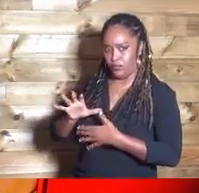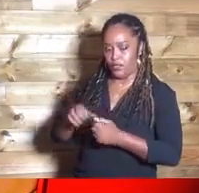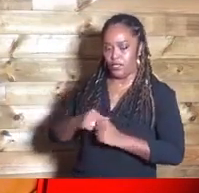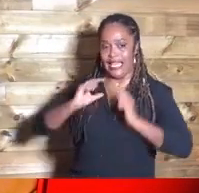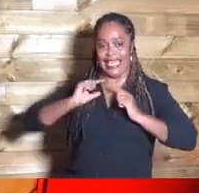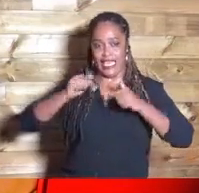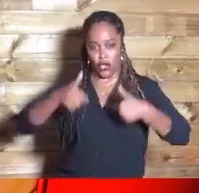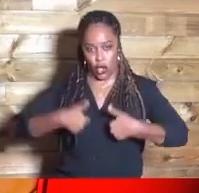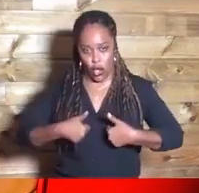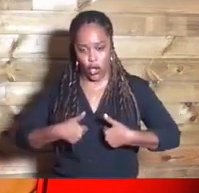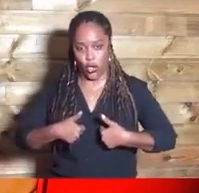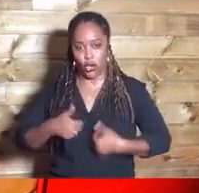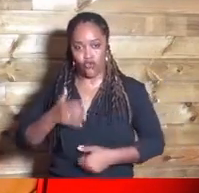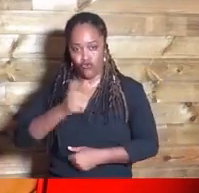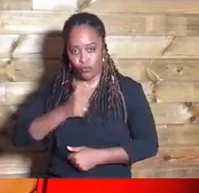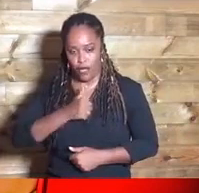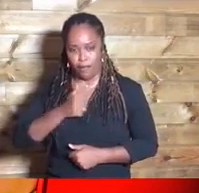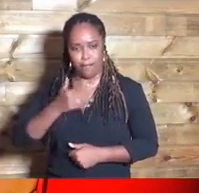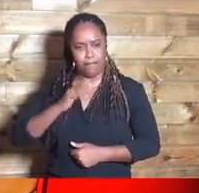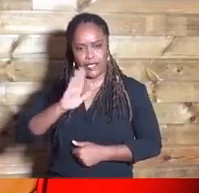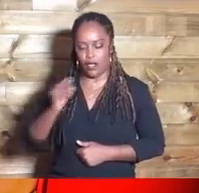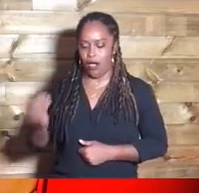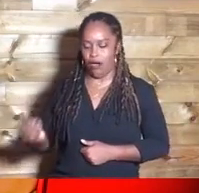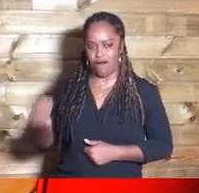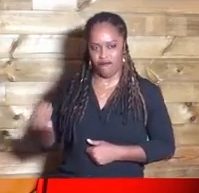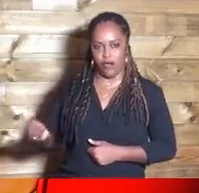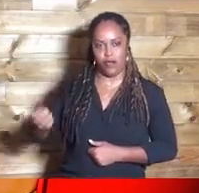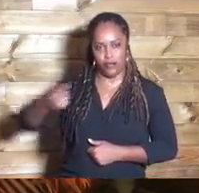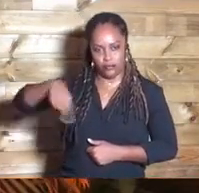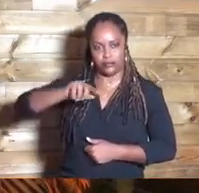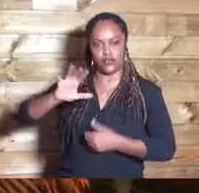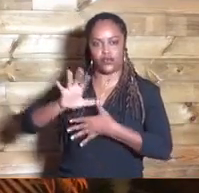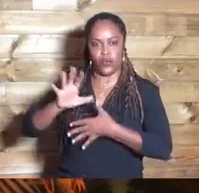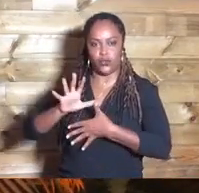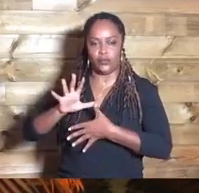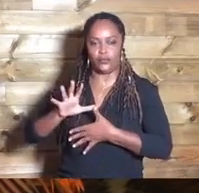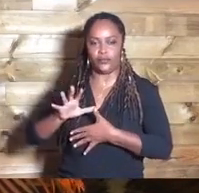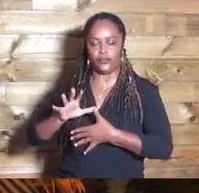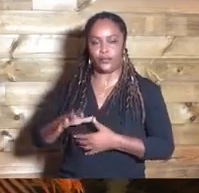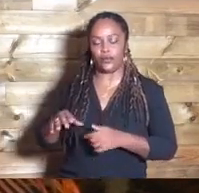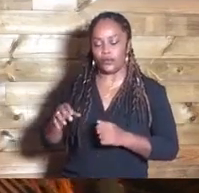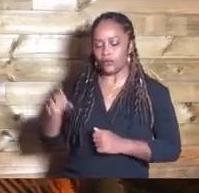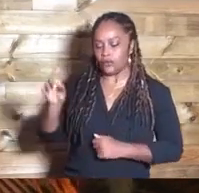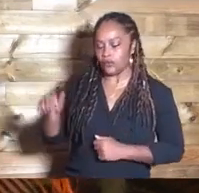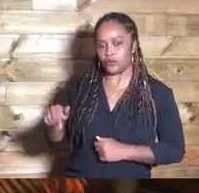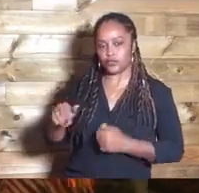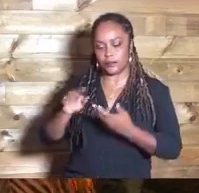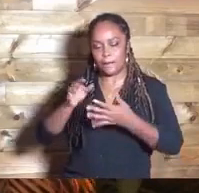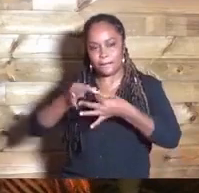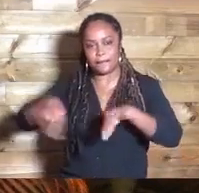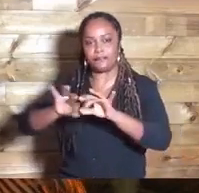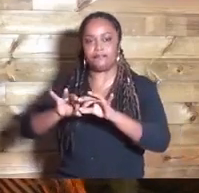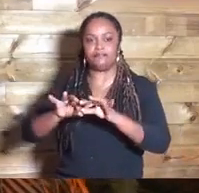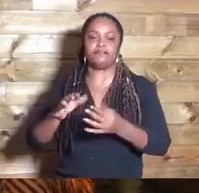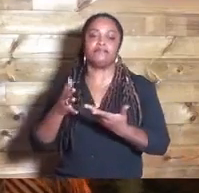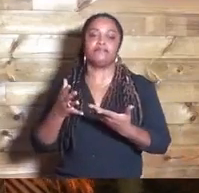l'école en nous, construite pour Timoun en nous. Nous pouvons parler des pays Guadeloupe, original là, mes